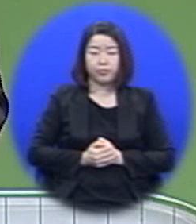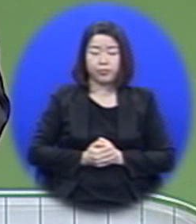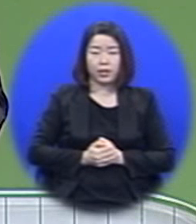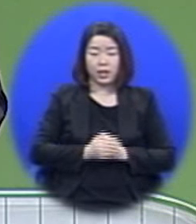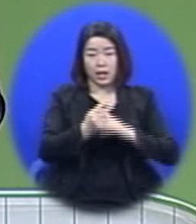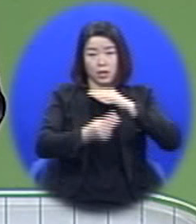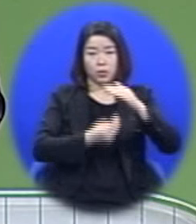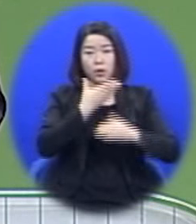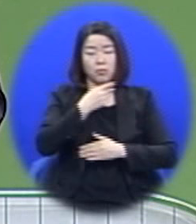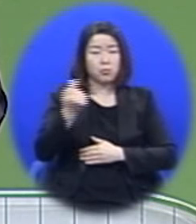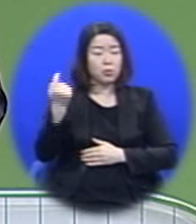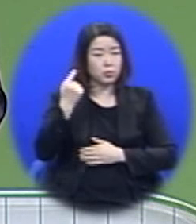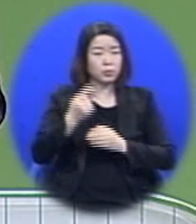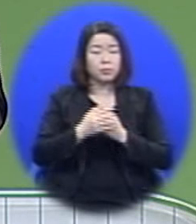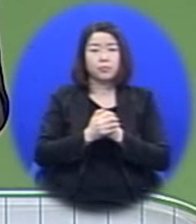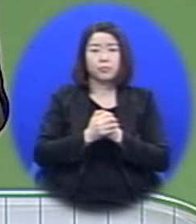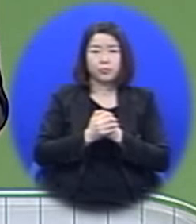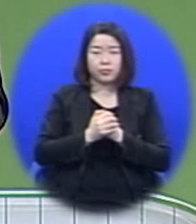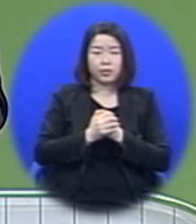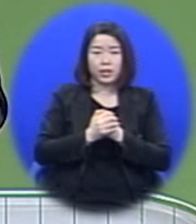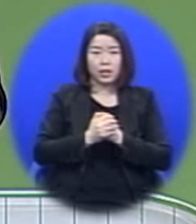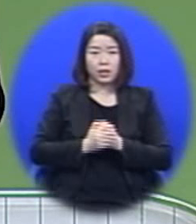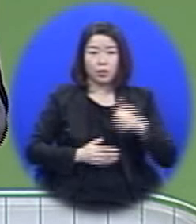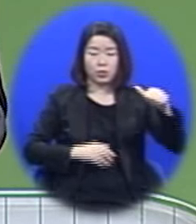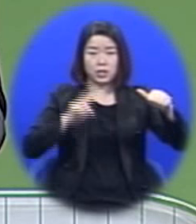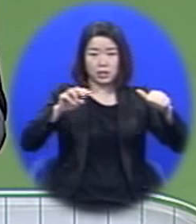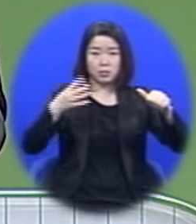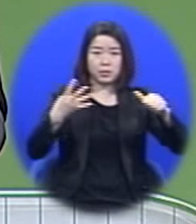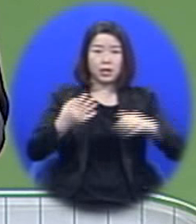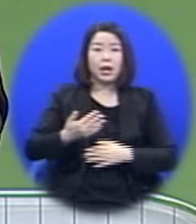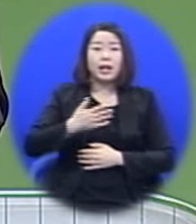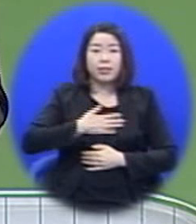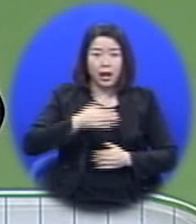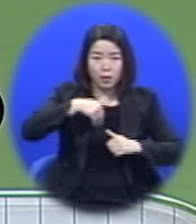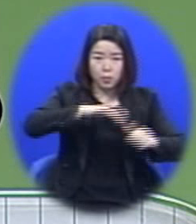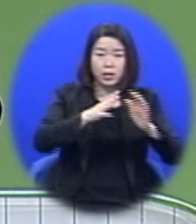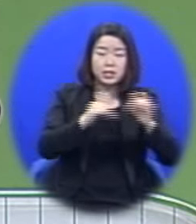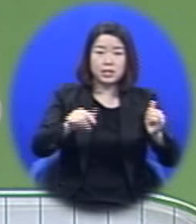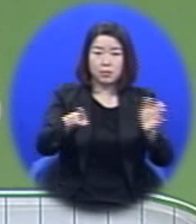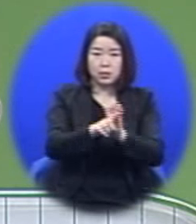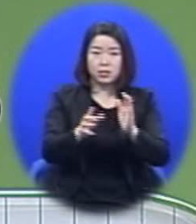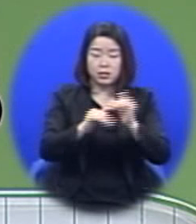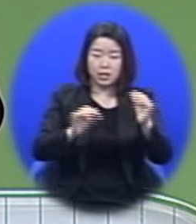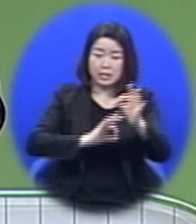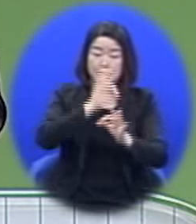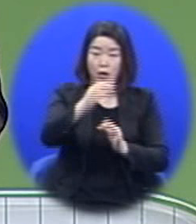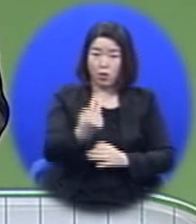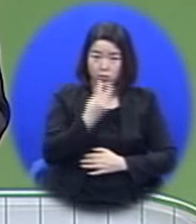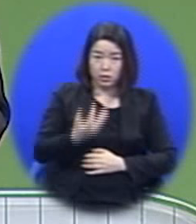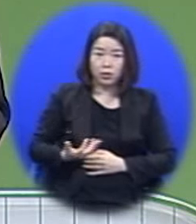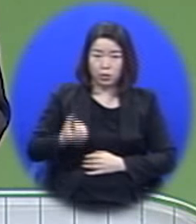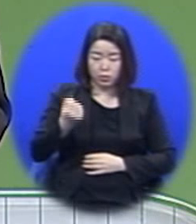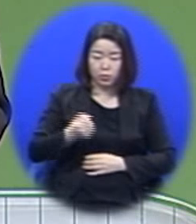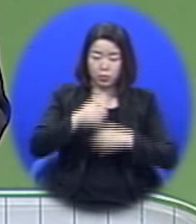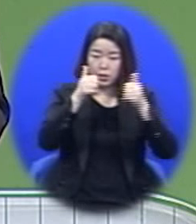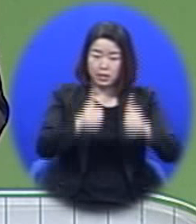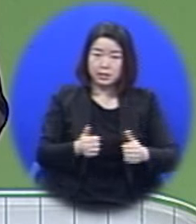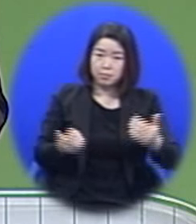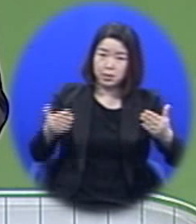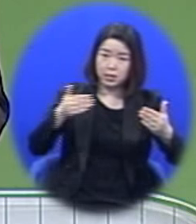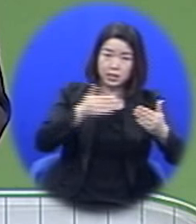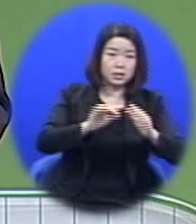요한복음 5장 24절, 나 보내신 자를 믿는 자는 영생을 얻었고 심판에 이르지